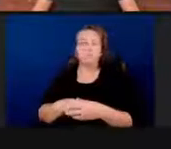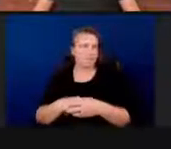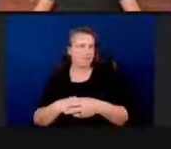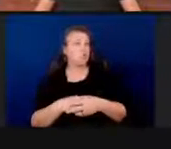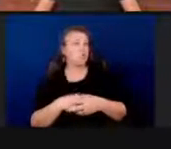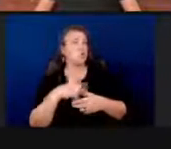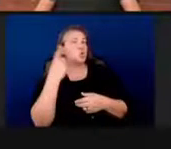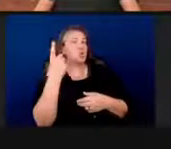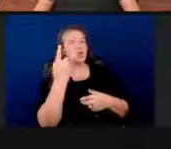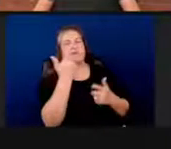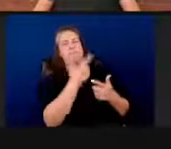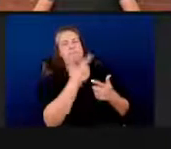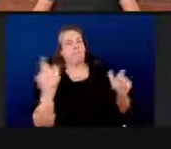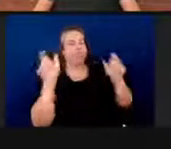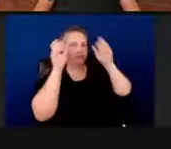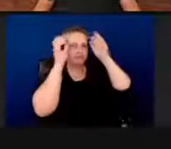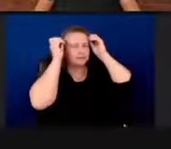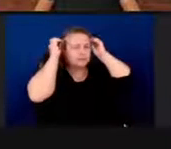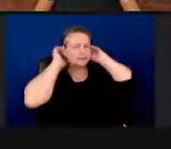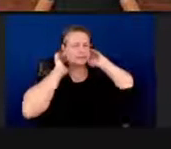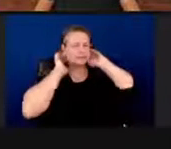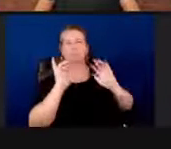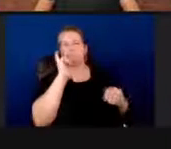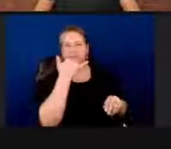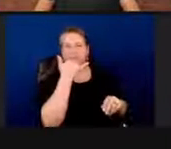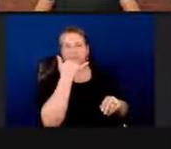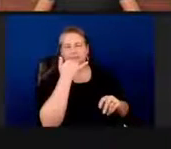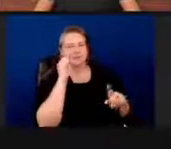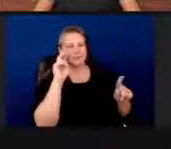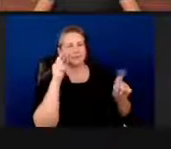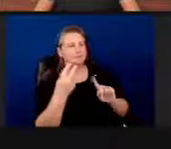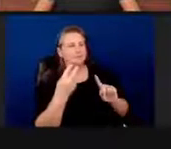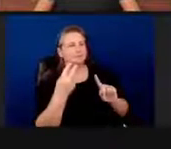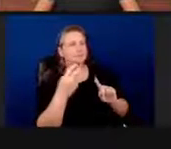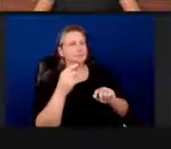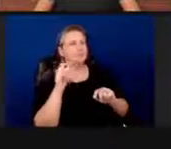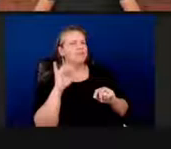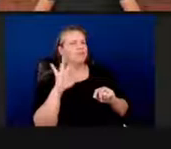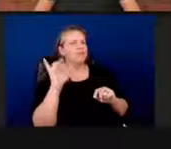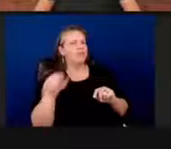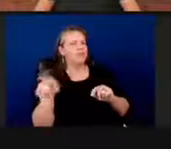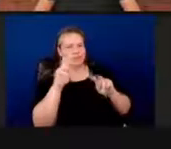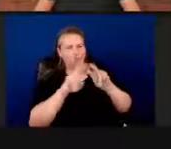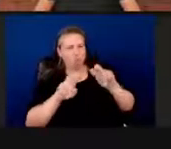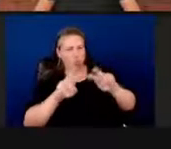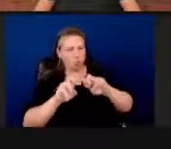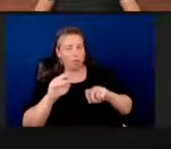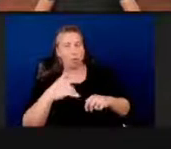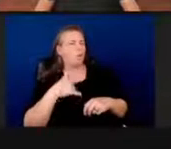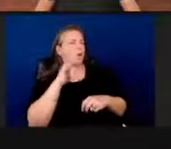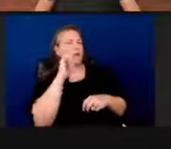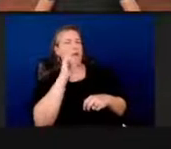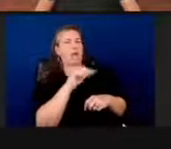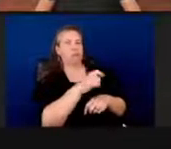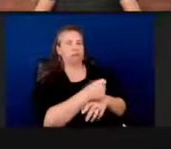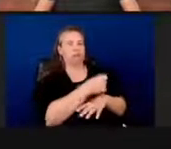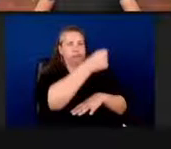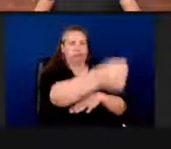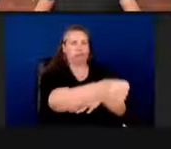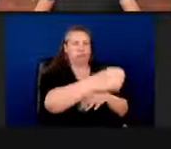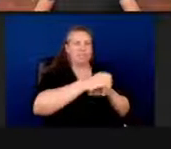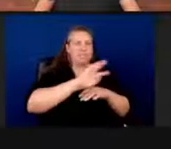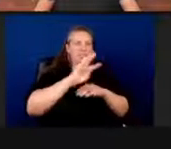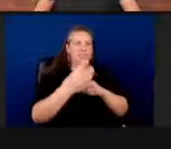عندما يصبحون في العمر 15 عاما؟ نحن ما نحاول القيام به، نحن لا نضع